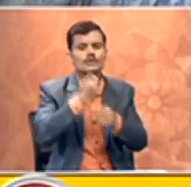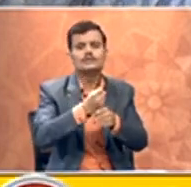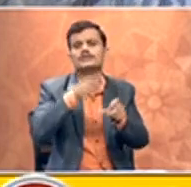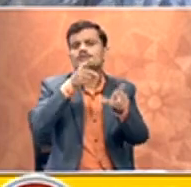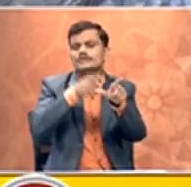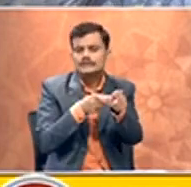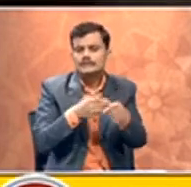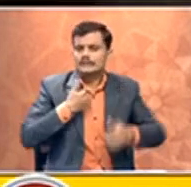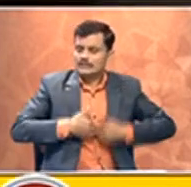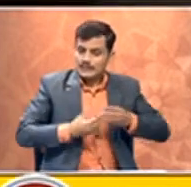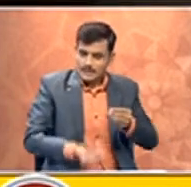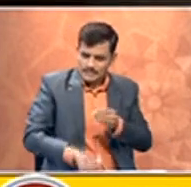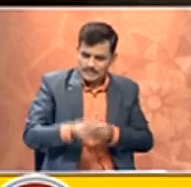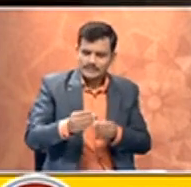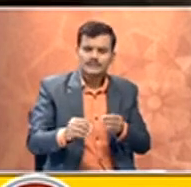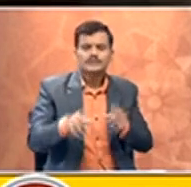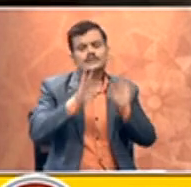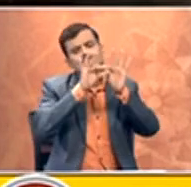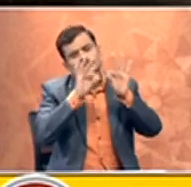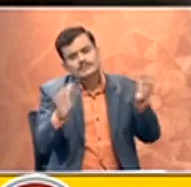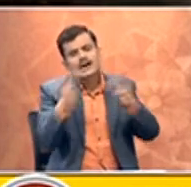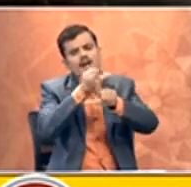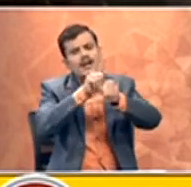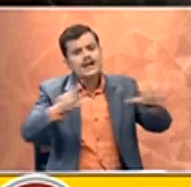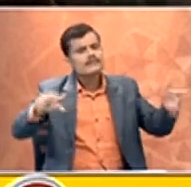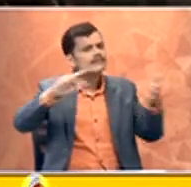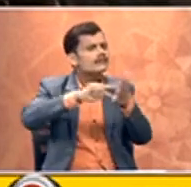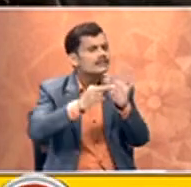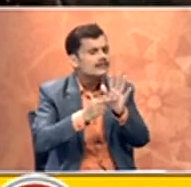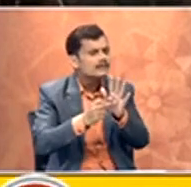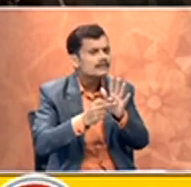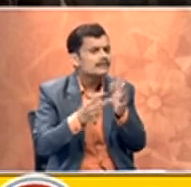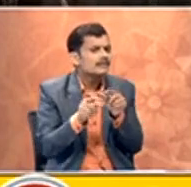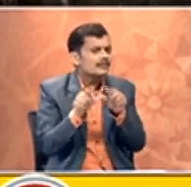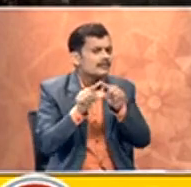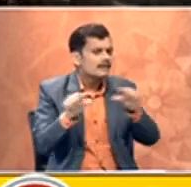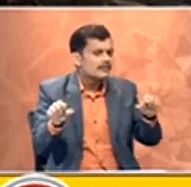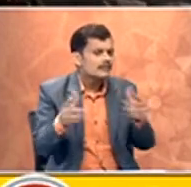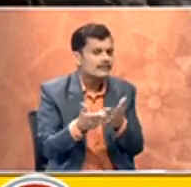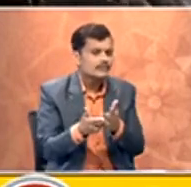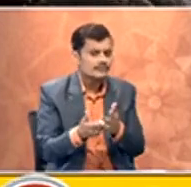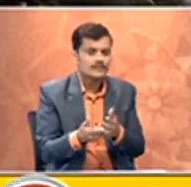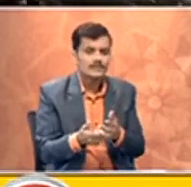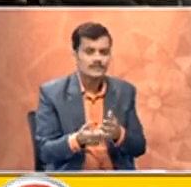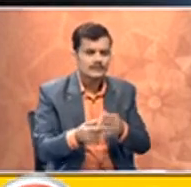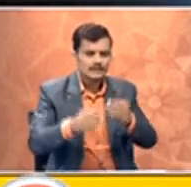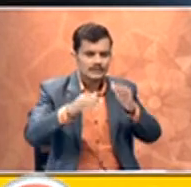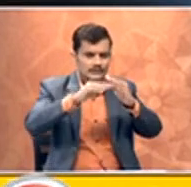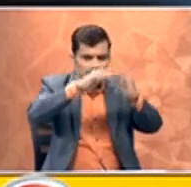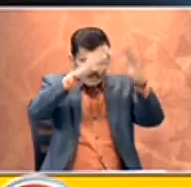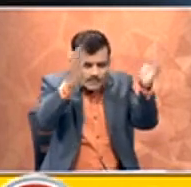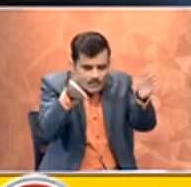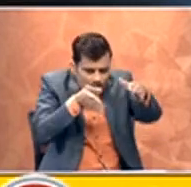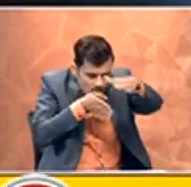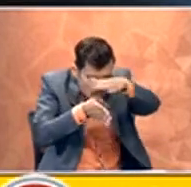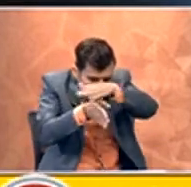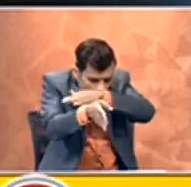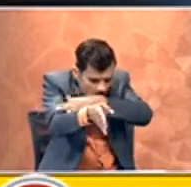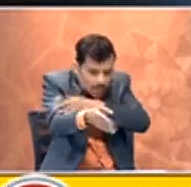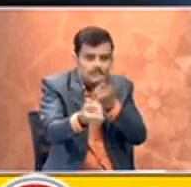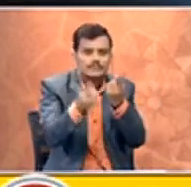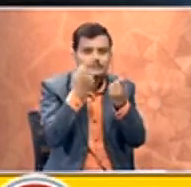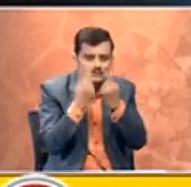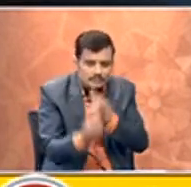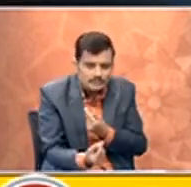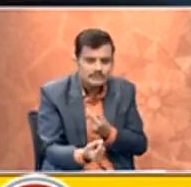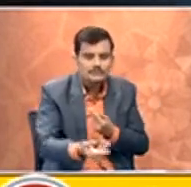है। सरल भाषा में कहा जाए तो इसका मतलब है गुफाओं का अध्ययन। वर्षों